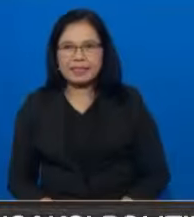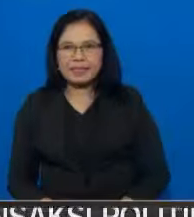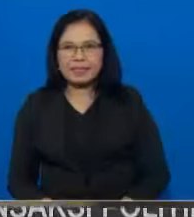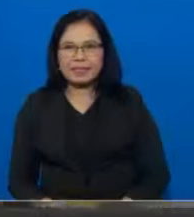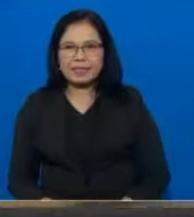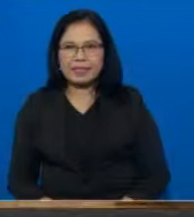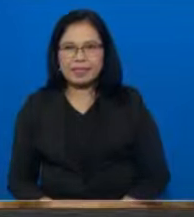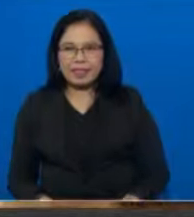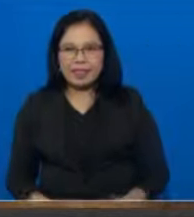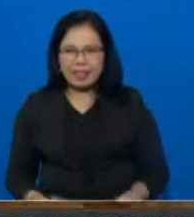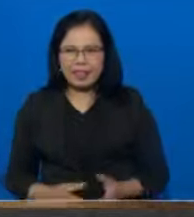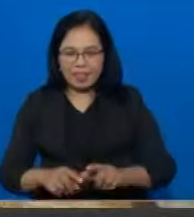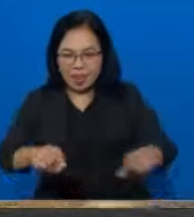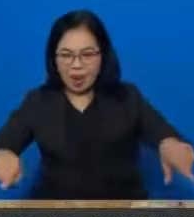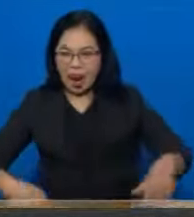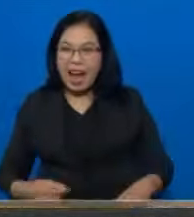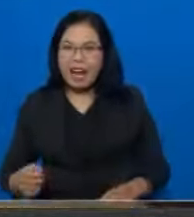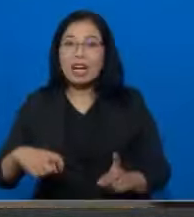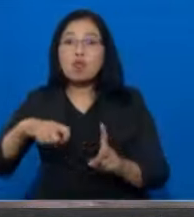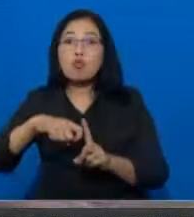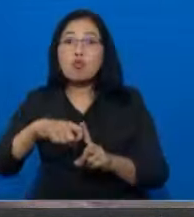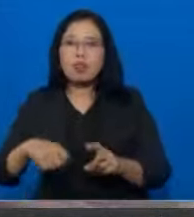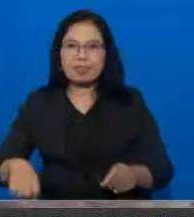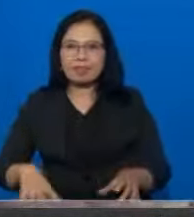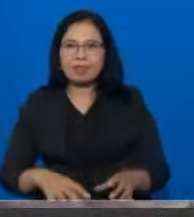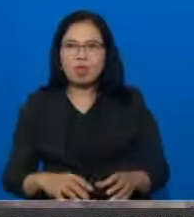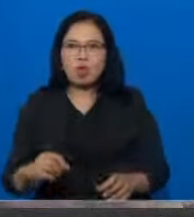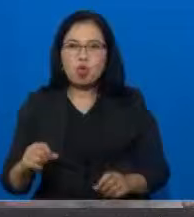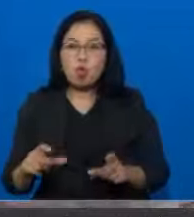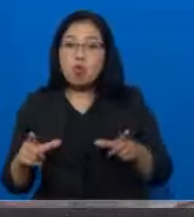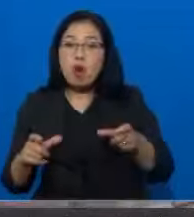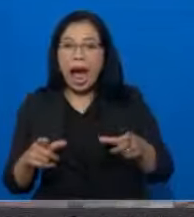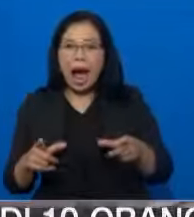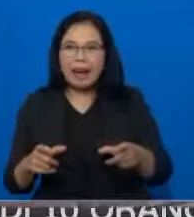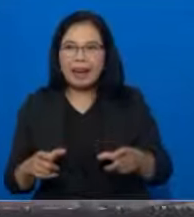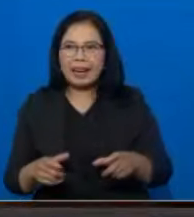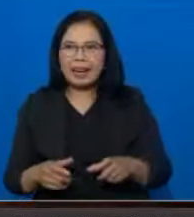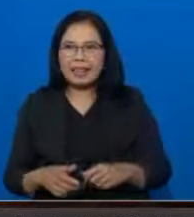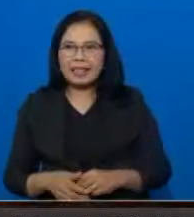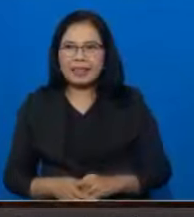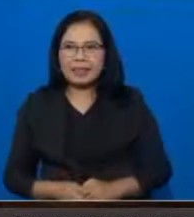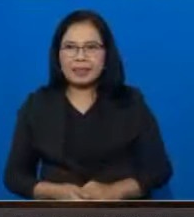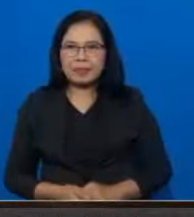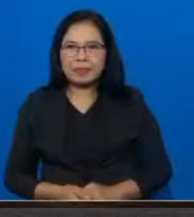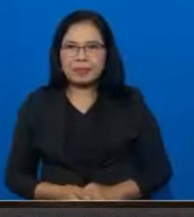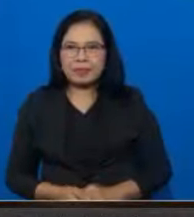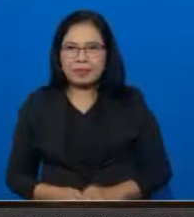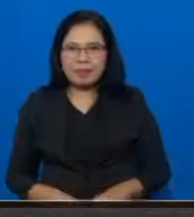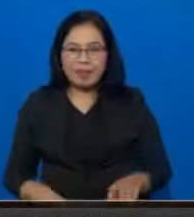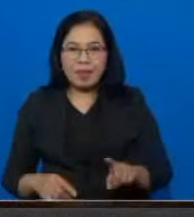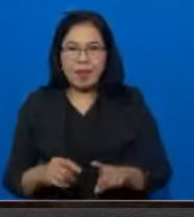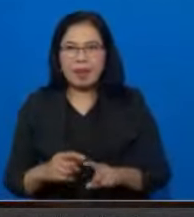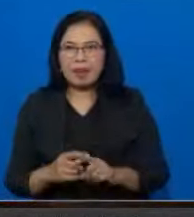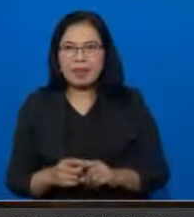Setelah itu kita goreng kerupuk dengan tambahan perisa ikan atau udang. Ada tips untuk menambah cita rasa kalau